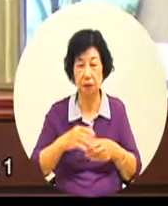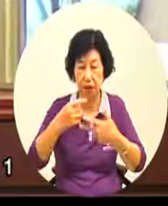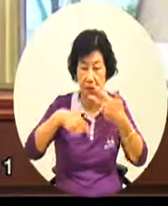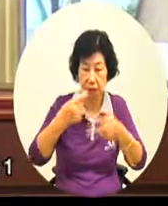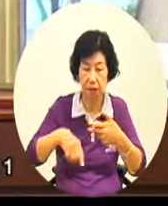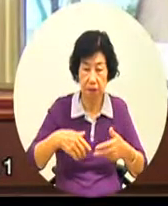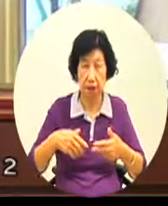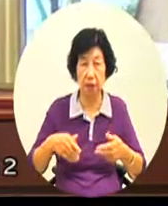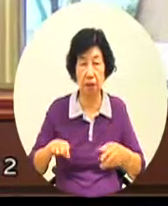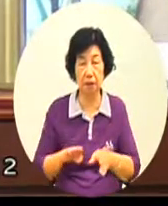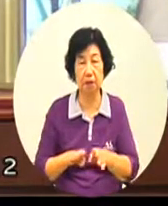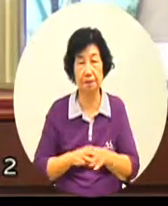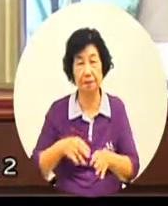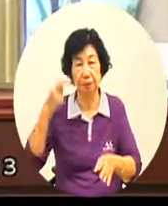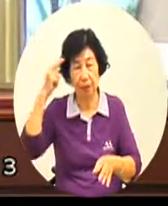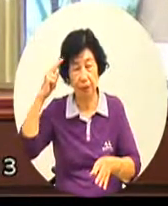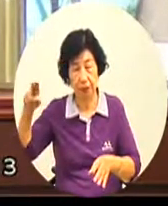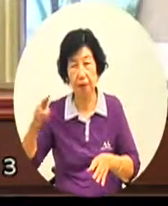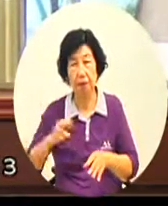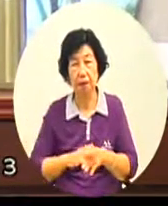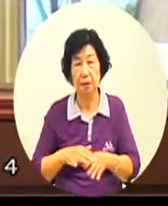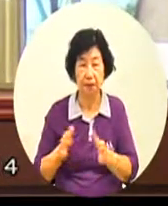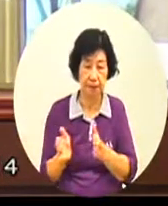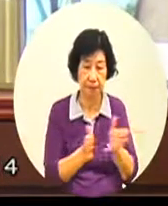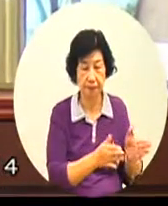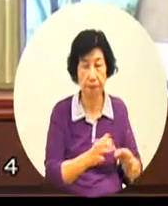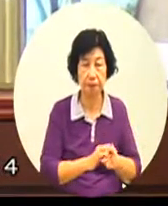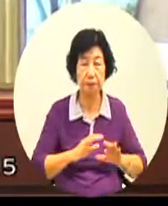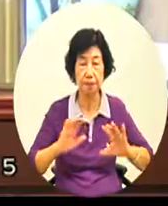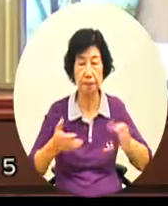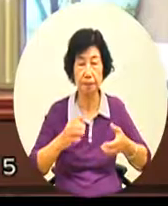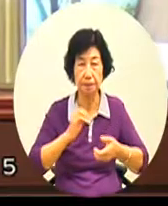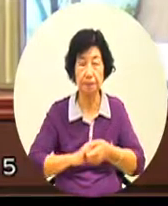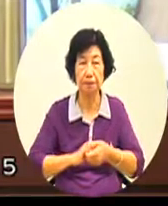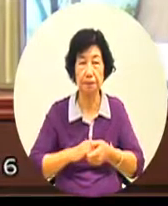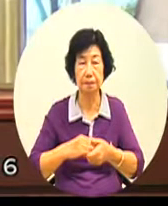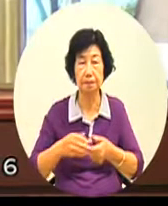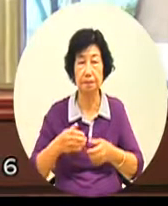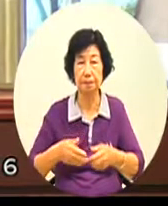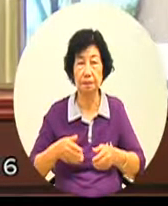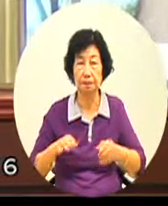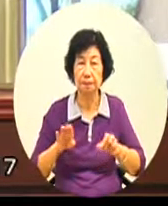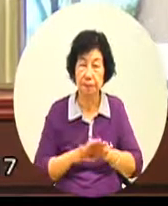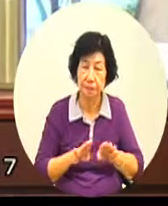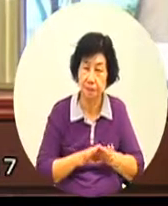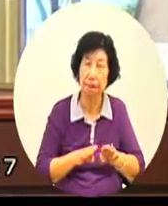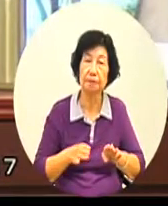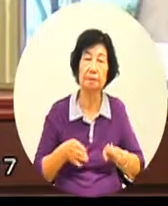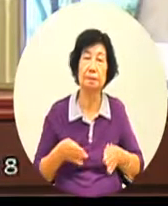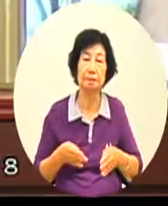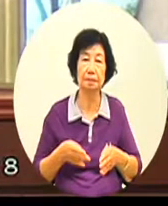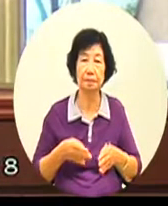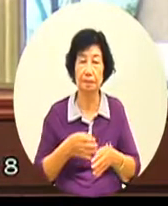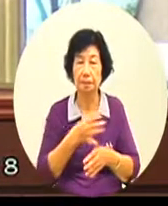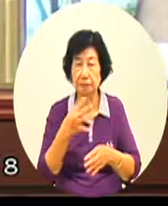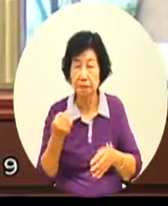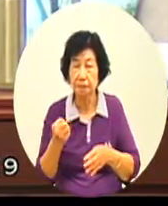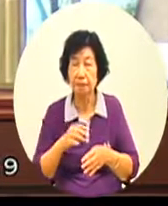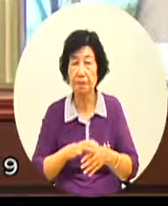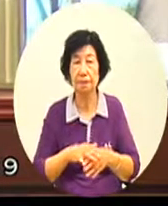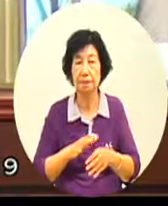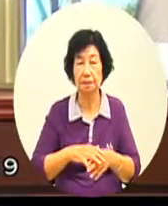至于七日假的部分呢，我的当然我们在我的个人立场以及我们高雄市